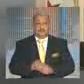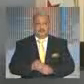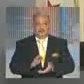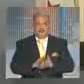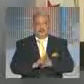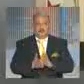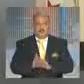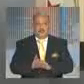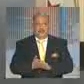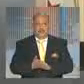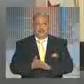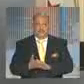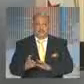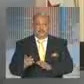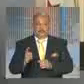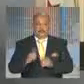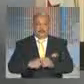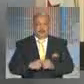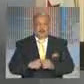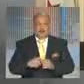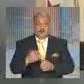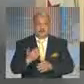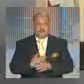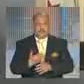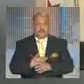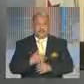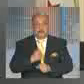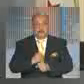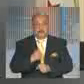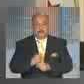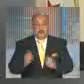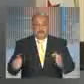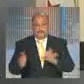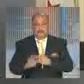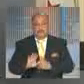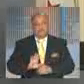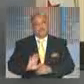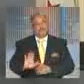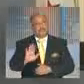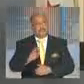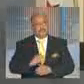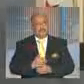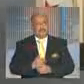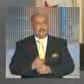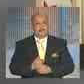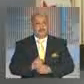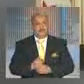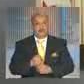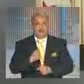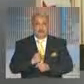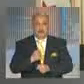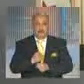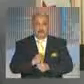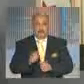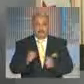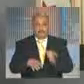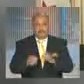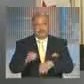احنا بدون علم وبدون معناها أي مراسلة رسمية في خصوص